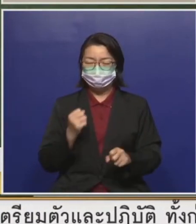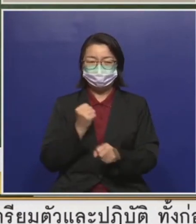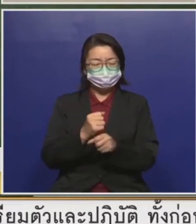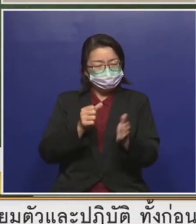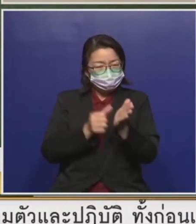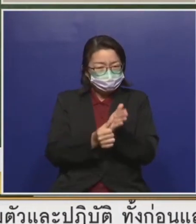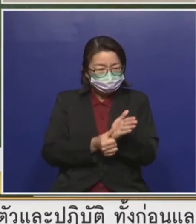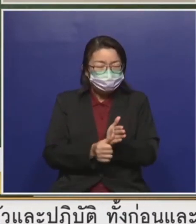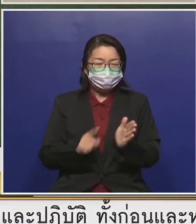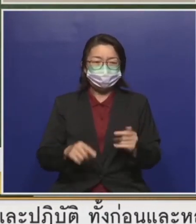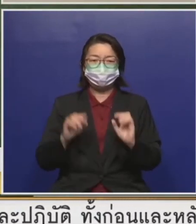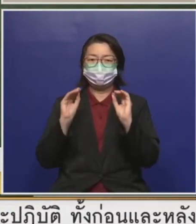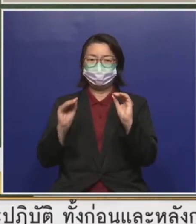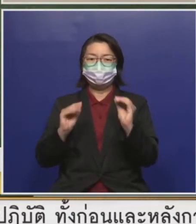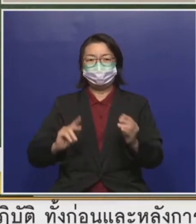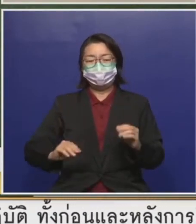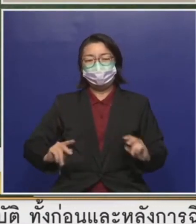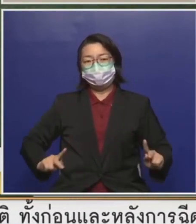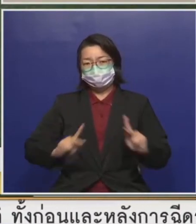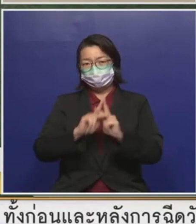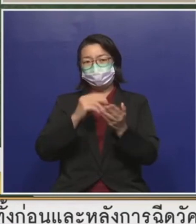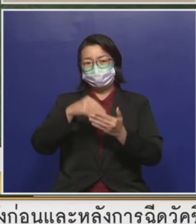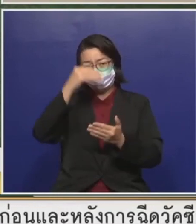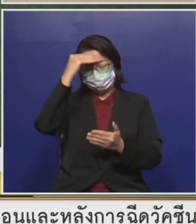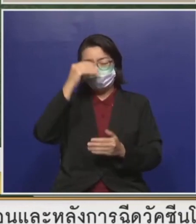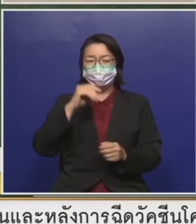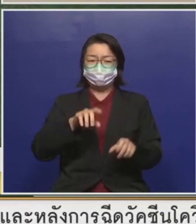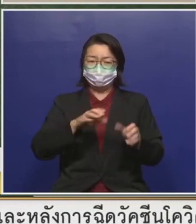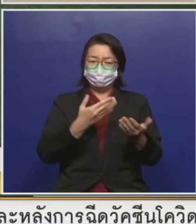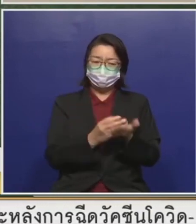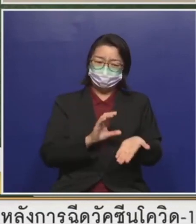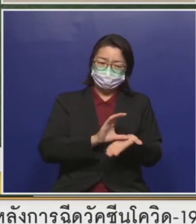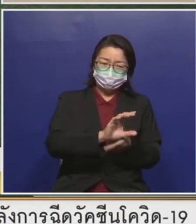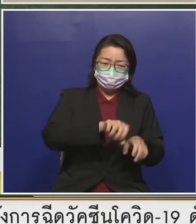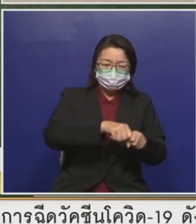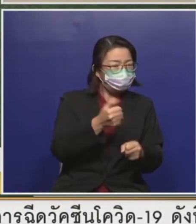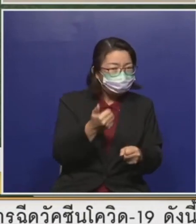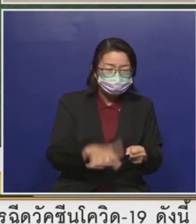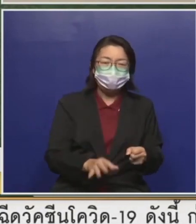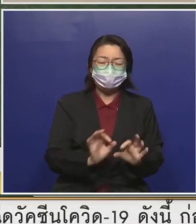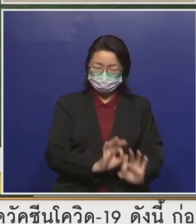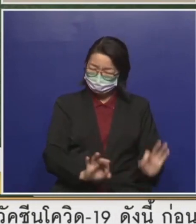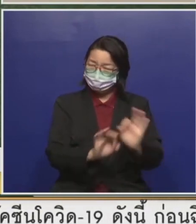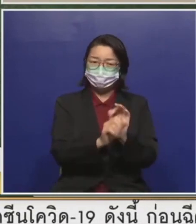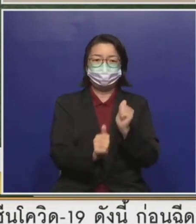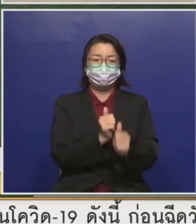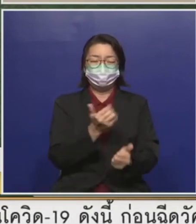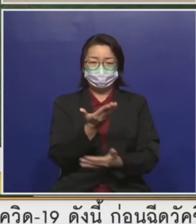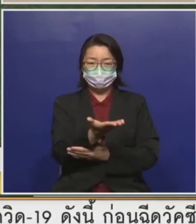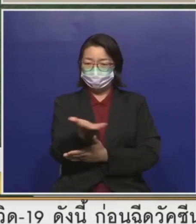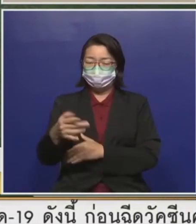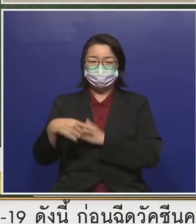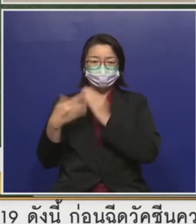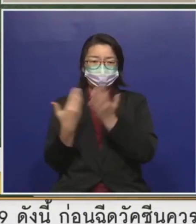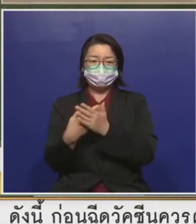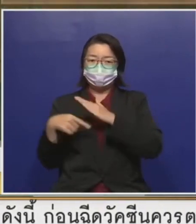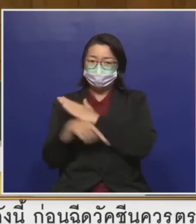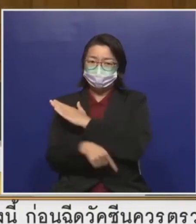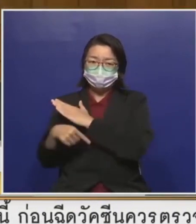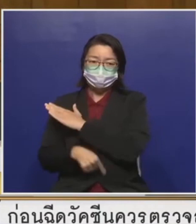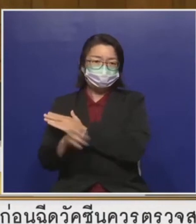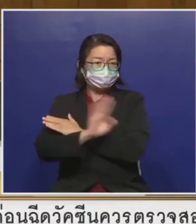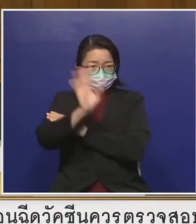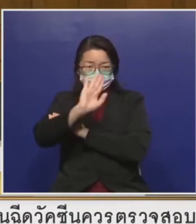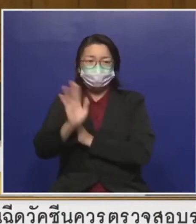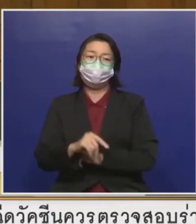ลากรทางการศึกษาสำคัญที่สุดการทุจริตจะต้องไม่มีผมยืนยันถ้าตรวจส